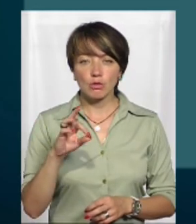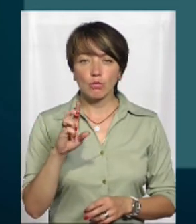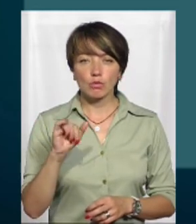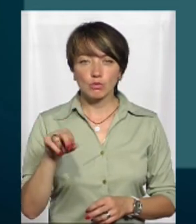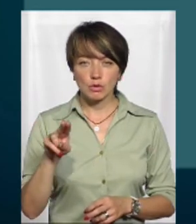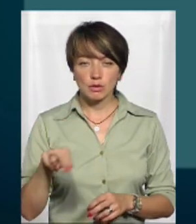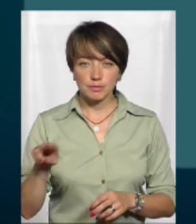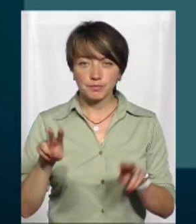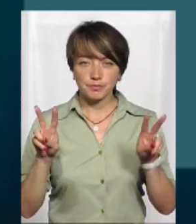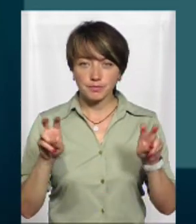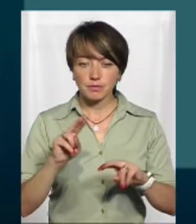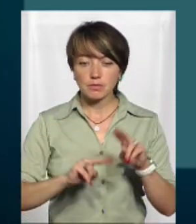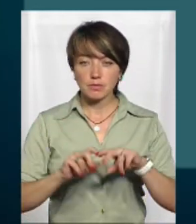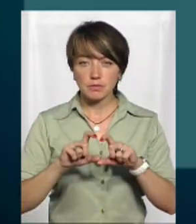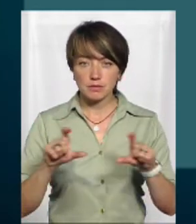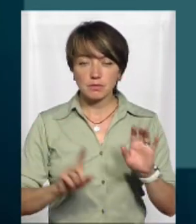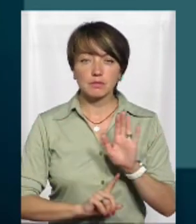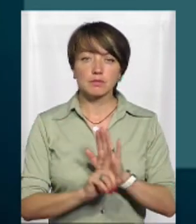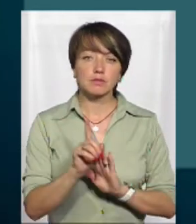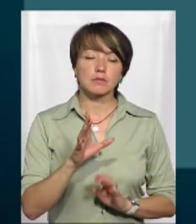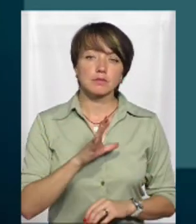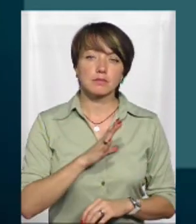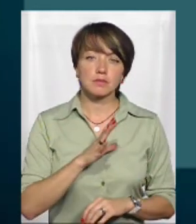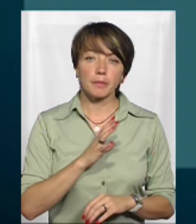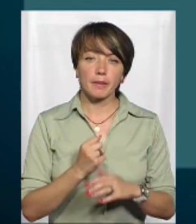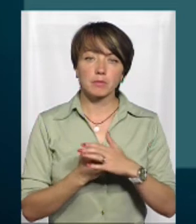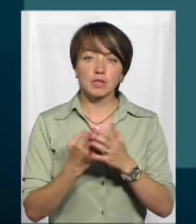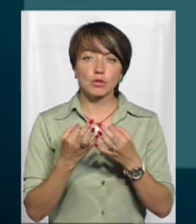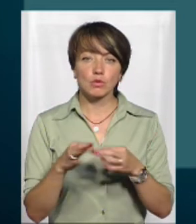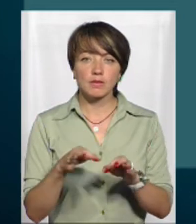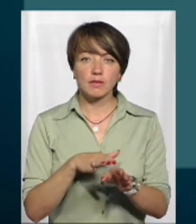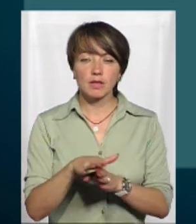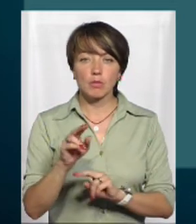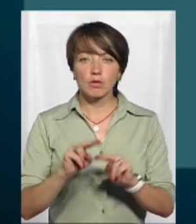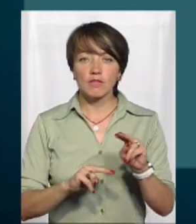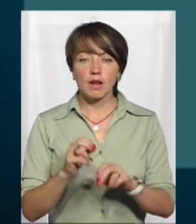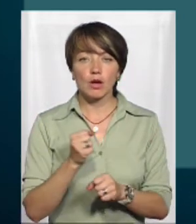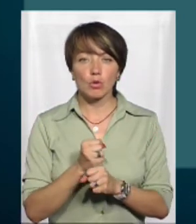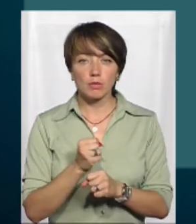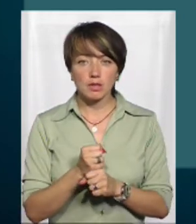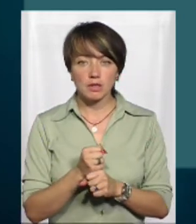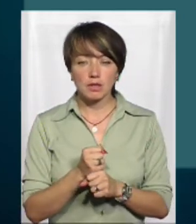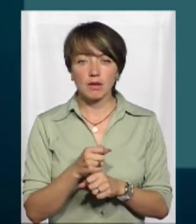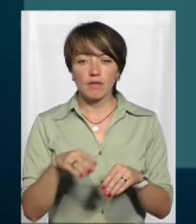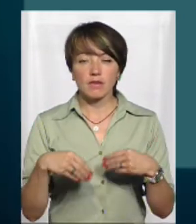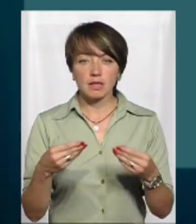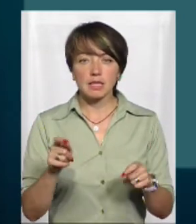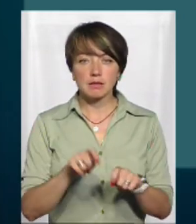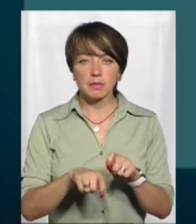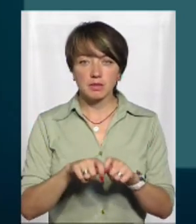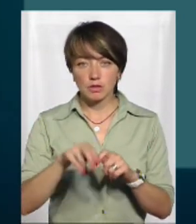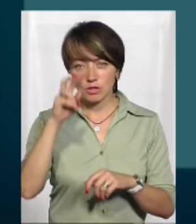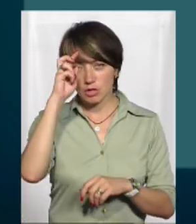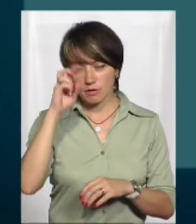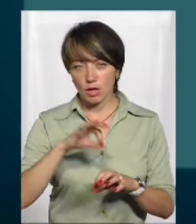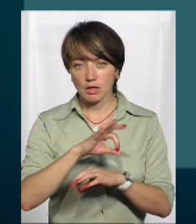об'єкту було розпочато на підставі дозволу на виконання будівельних робіт, виданого інспекцією